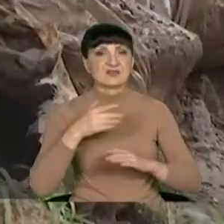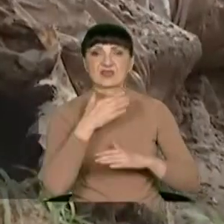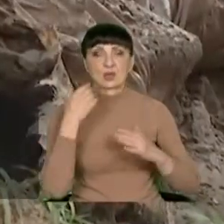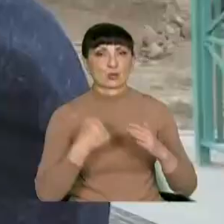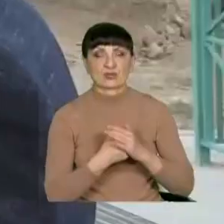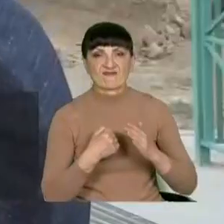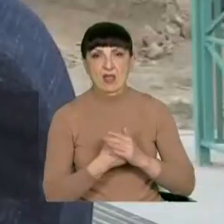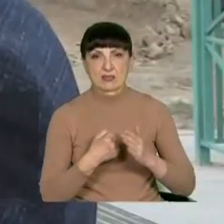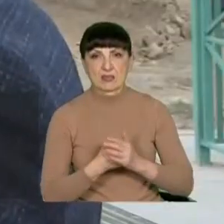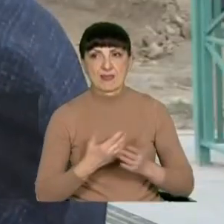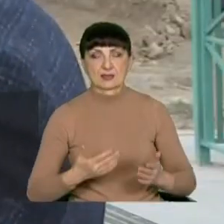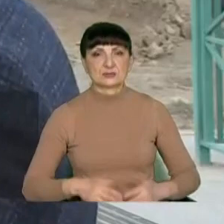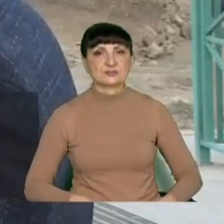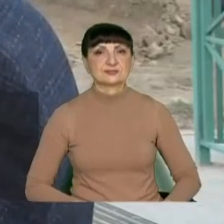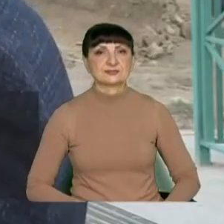давления.